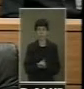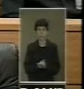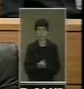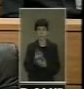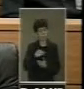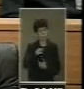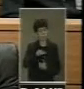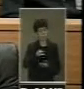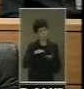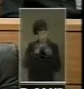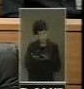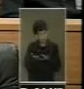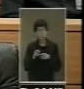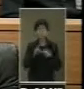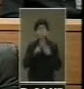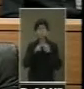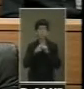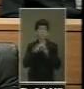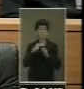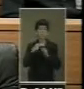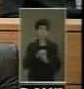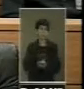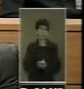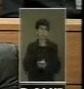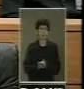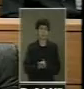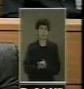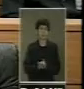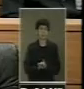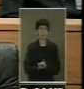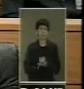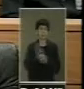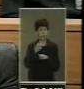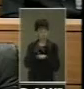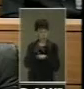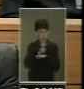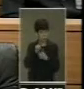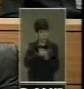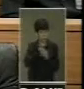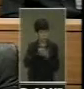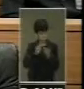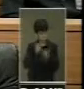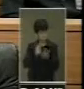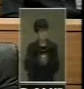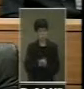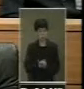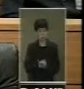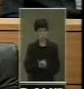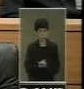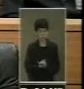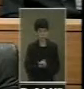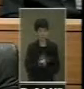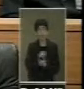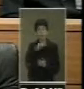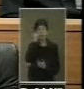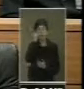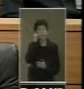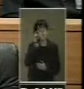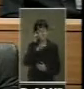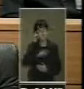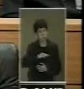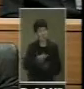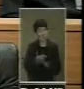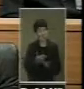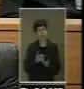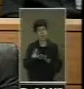แม้จะเจ็บท่านประธานครับท่านประธานไม่ได้เลือกตั้งมานะครับประธานโทษท่านไม่รู้หรอกครับมันเจ็บขนา